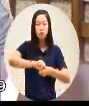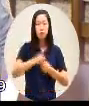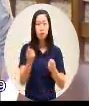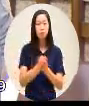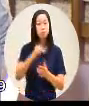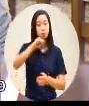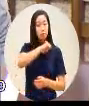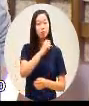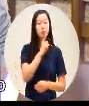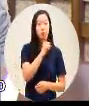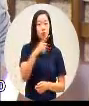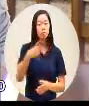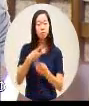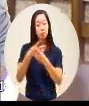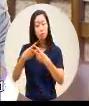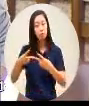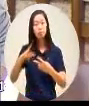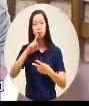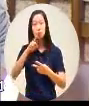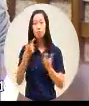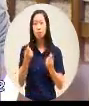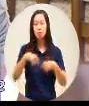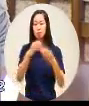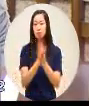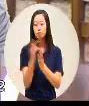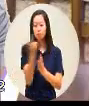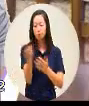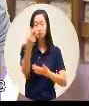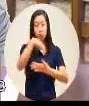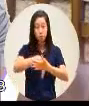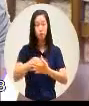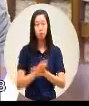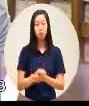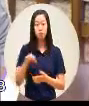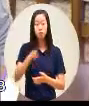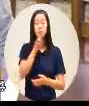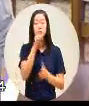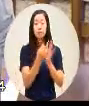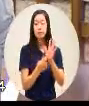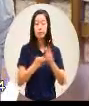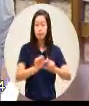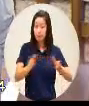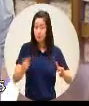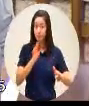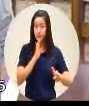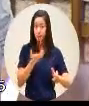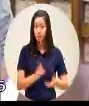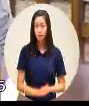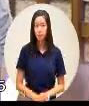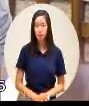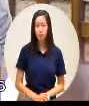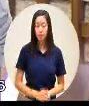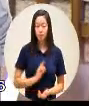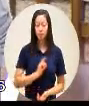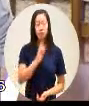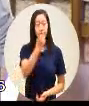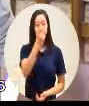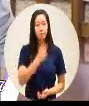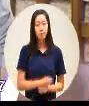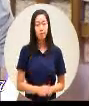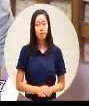好，或者是客语也好，你也可以纳入进来。我们讲的多元是这样吗？这个检定不多元啊，只有一项而